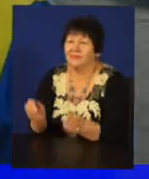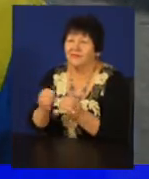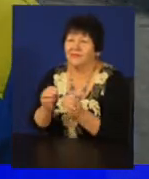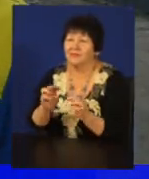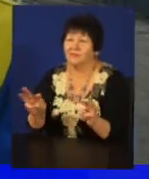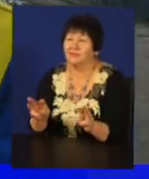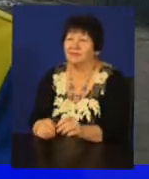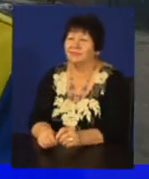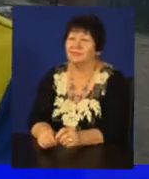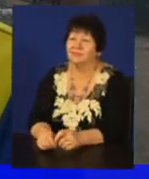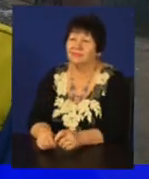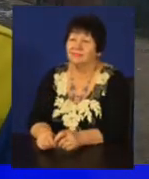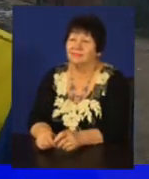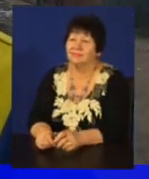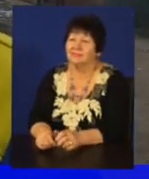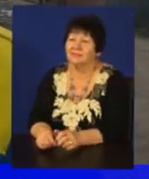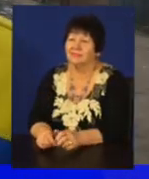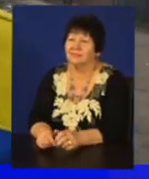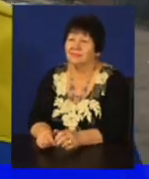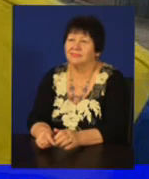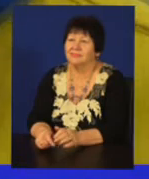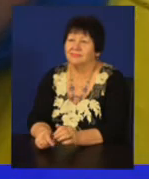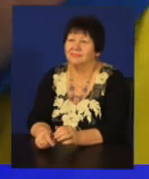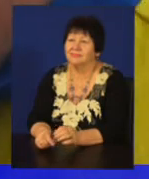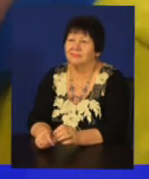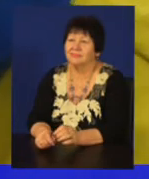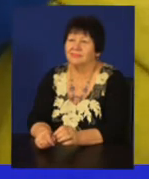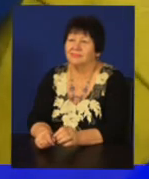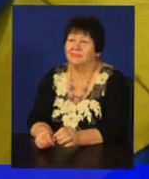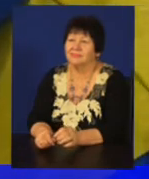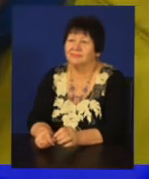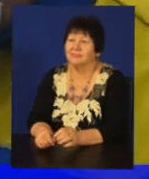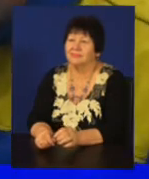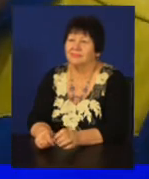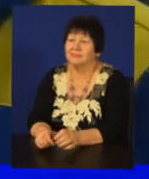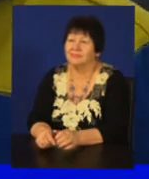minute trebuie? 8. 8 minute și cât va să trebuie?